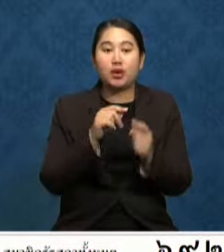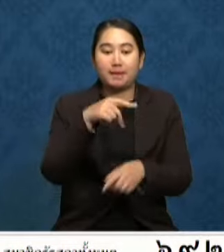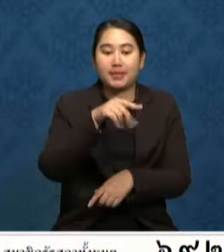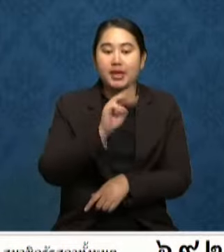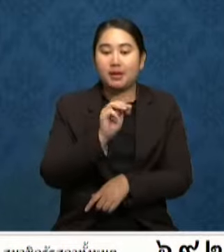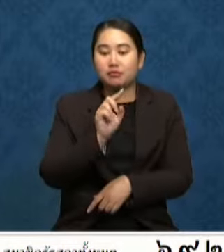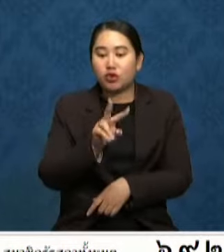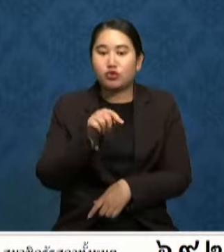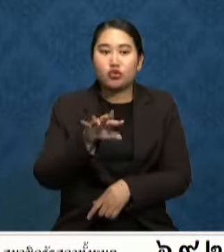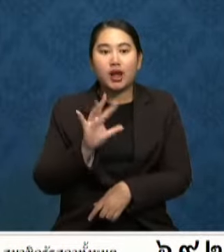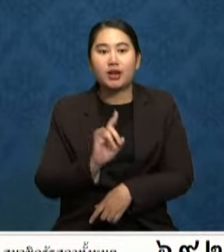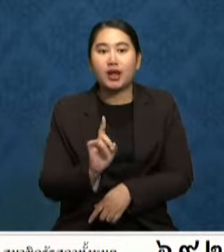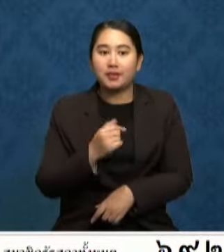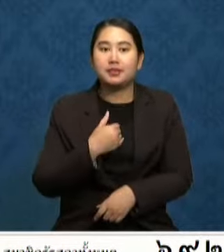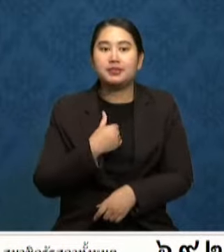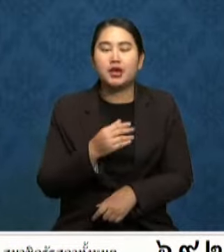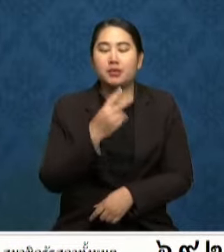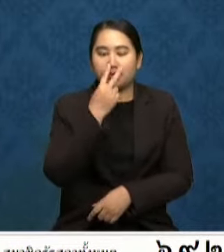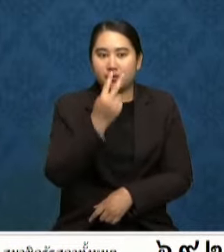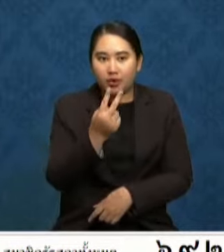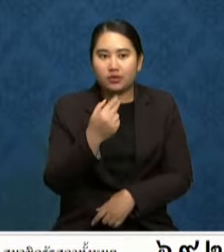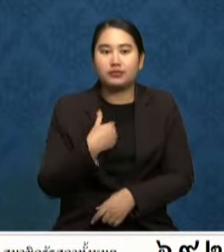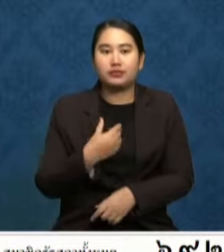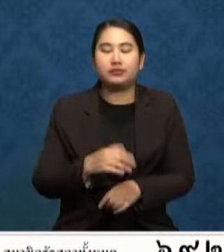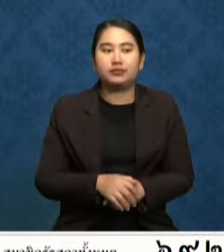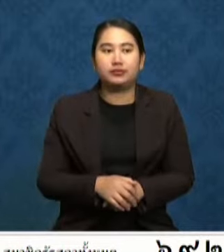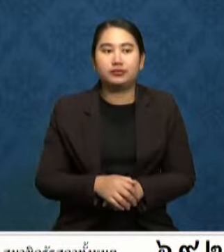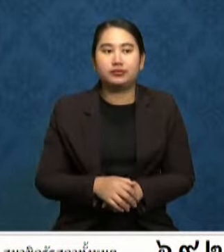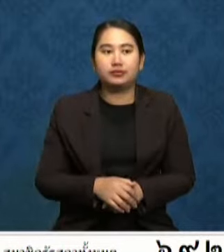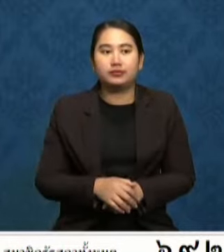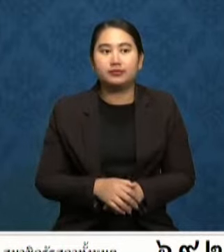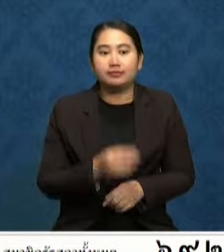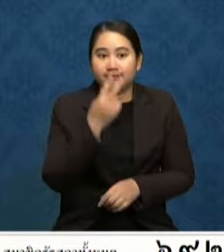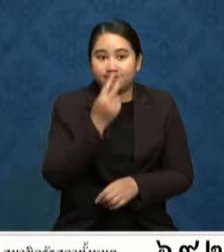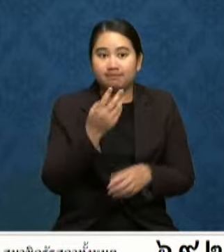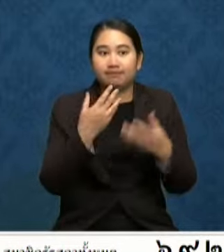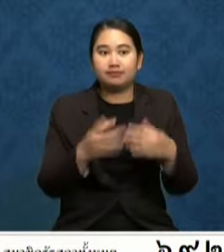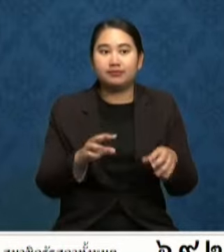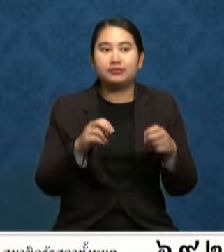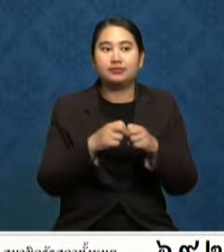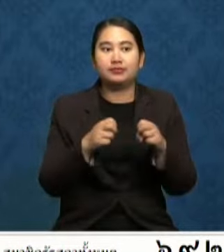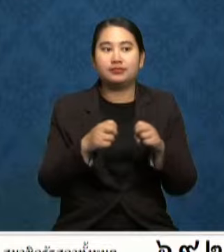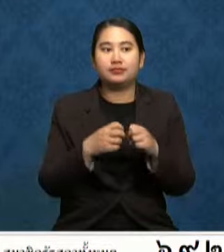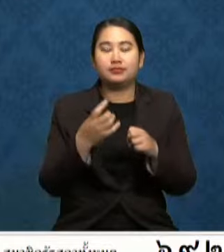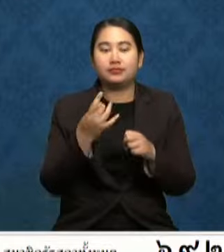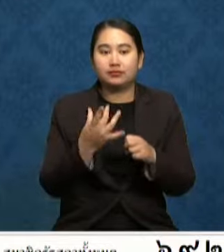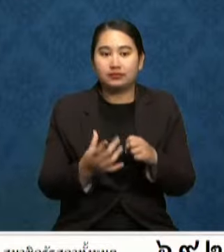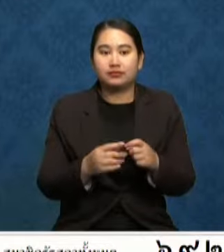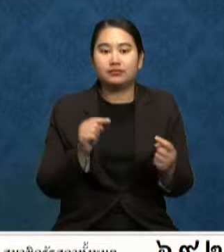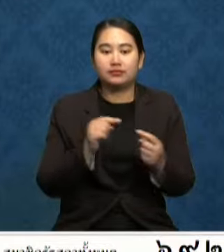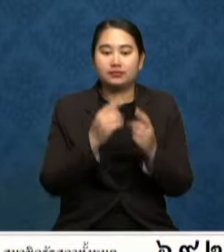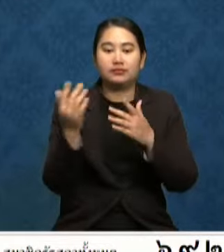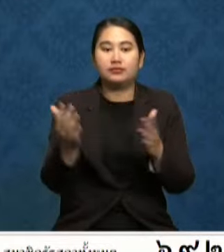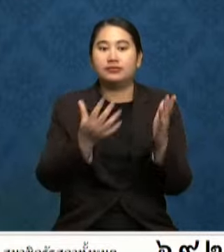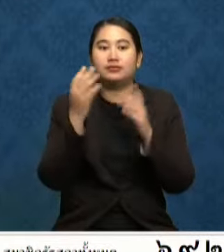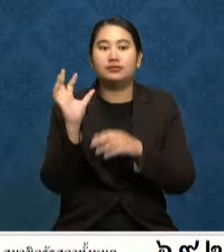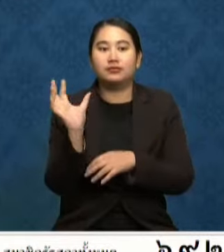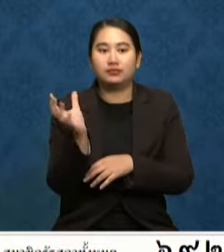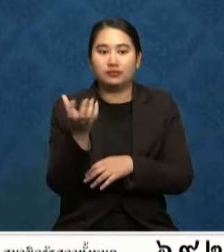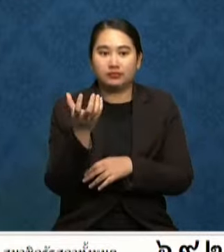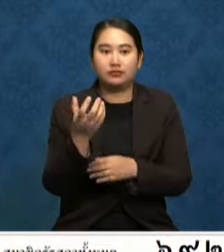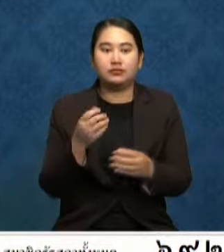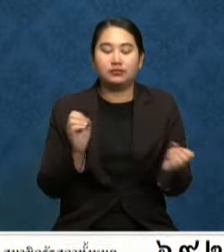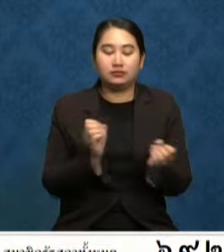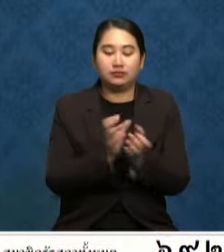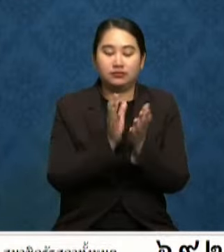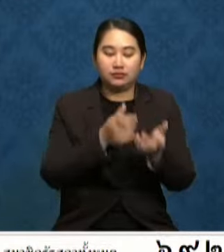ู่ไหน อยู่ไหน อยู่ไหน อยู่ไหนเขามีเขามองอยู่ เมอเขามองเขาก็มองวา ความเปลยแลง เรองพมมอากาศโกมนจะกระท